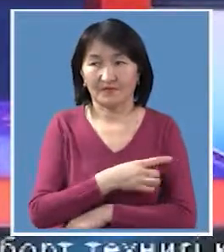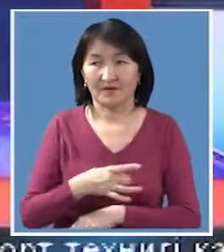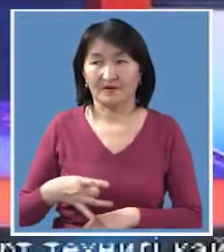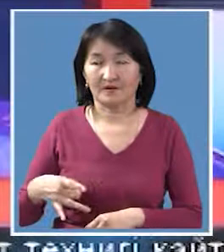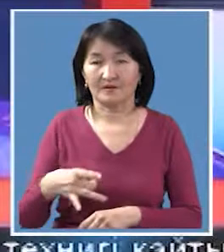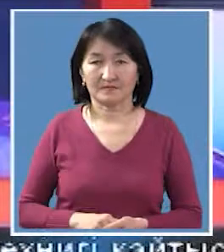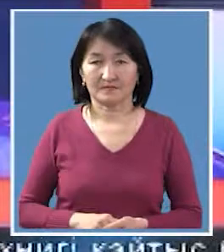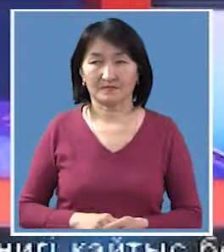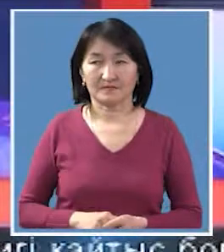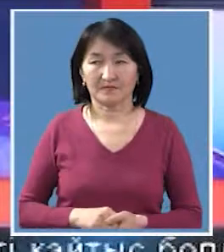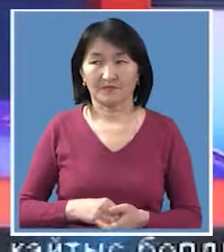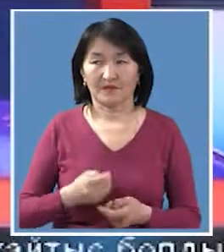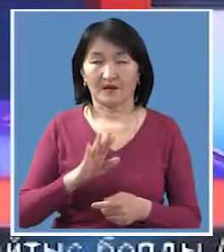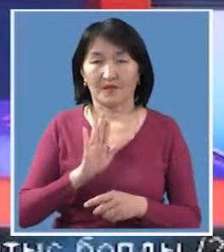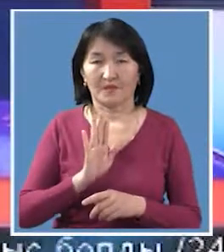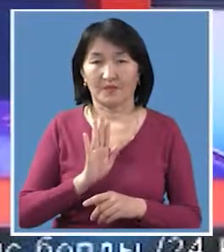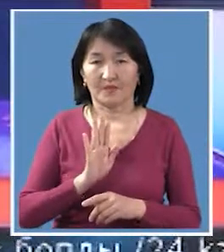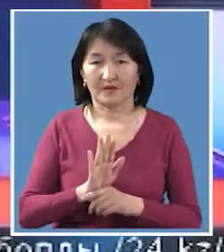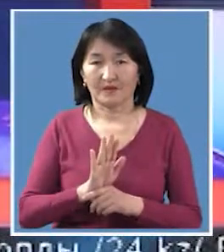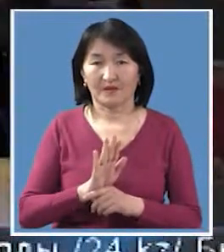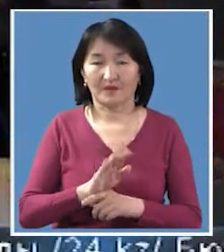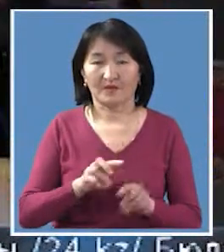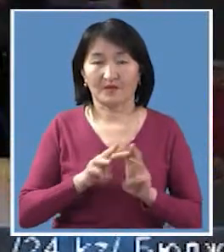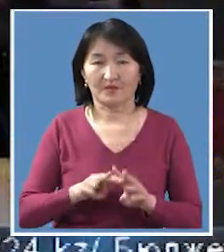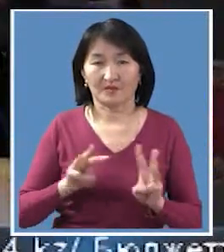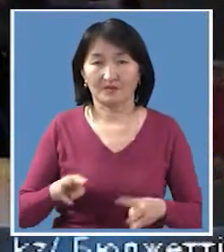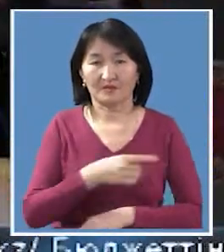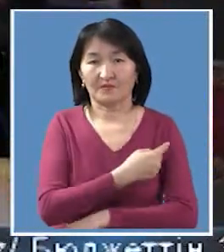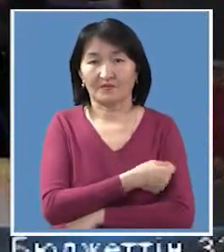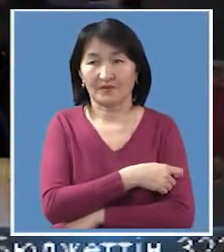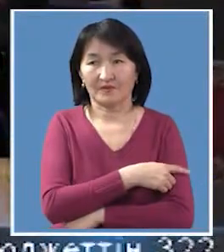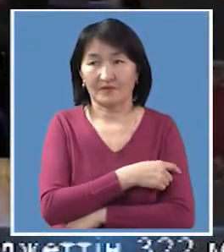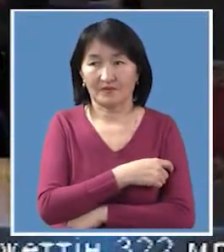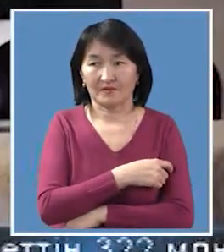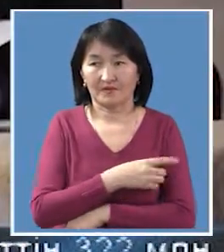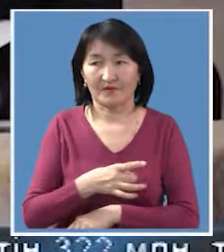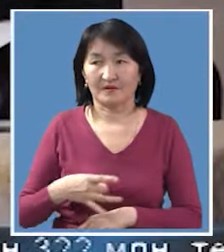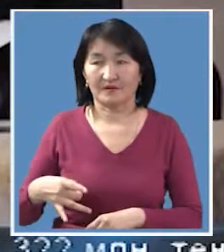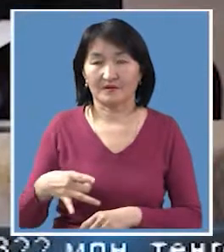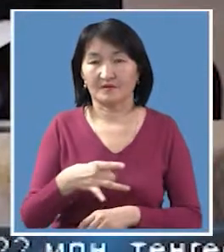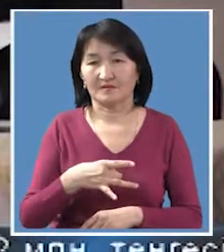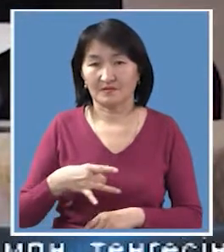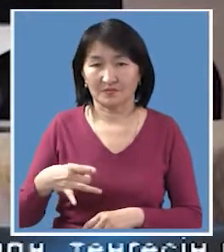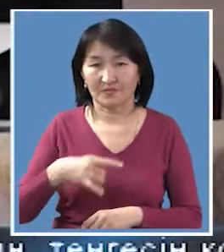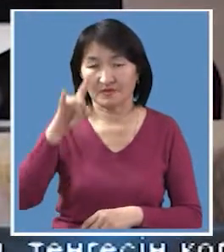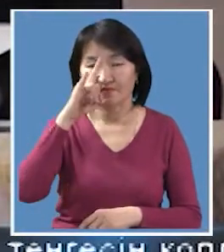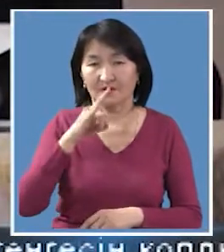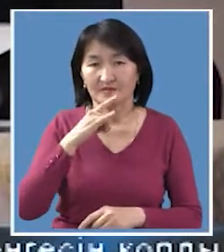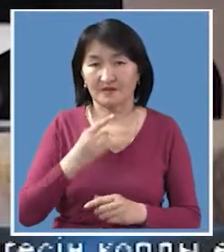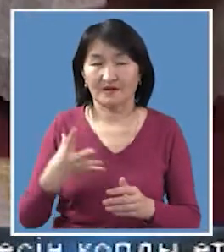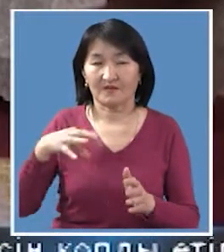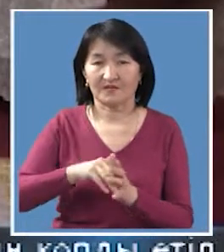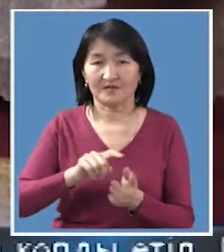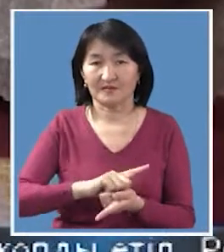Сол үшін де 1 қаңтардан бастап заң жобасы жаңашалана түсті. Қазір ережені елге жетті түсіндір жұмыстары жүргізілуде.